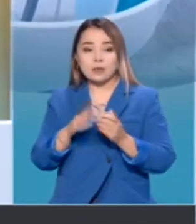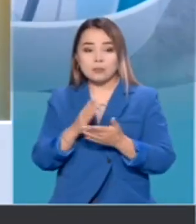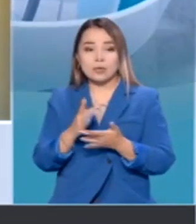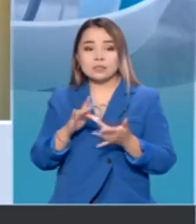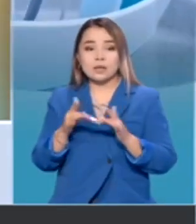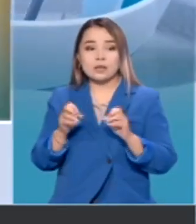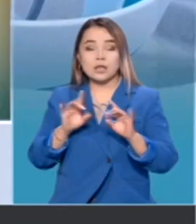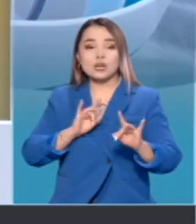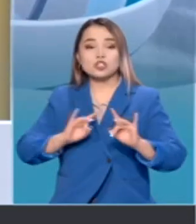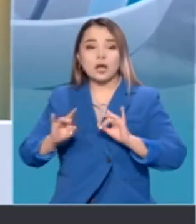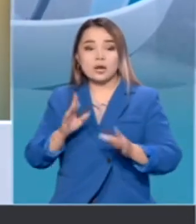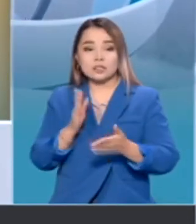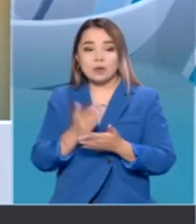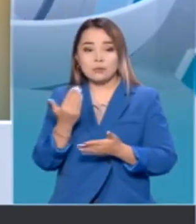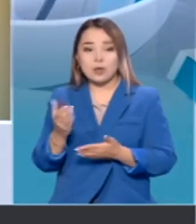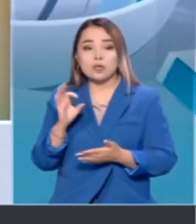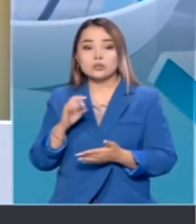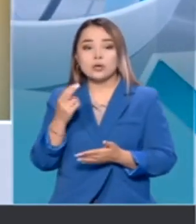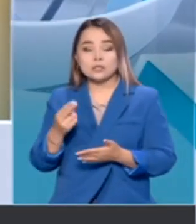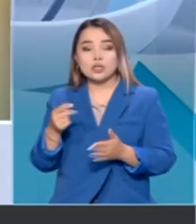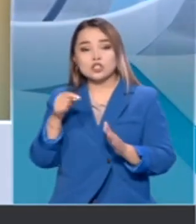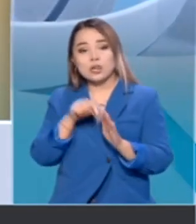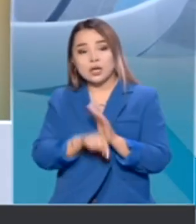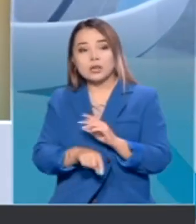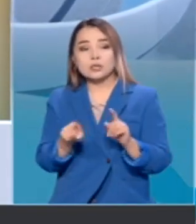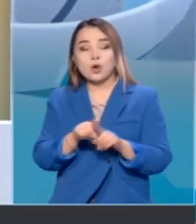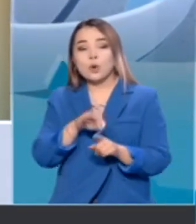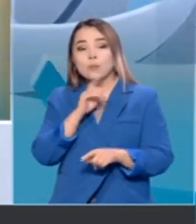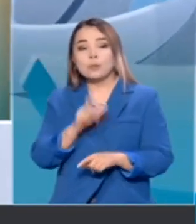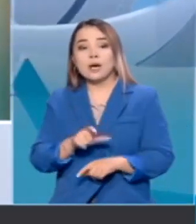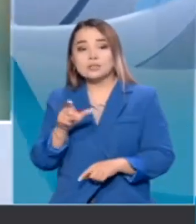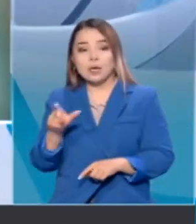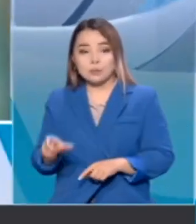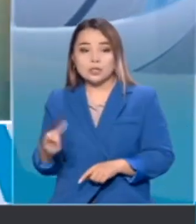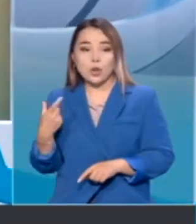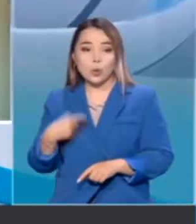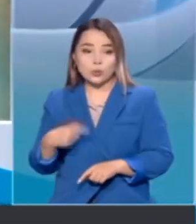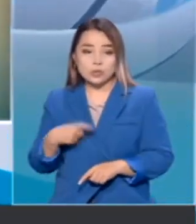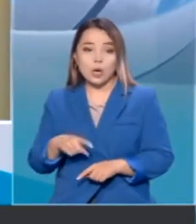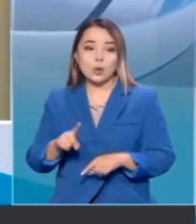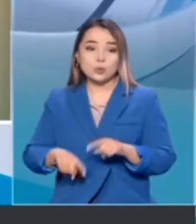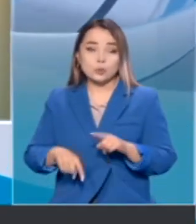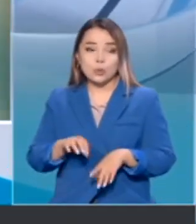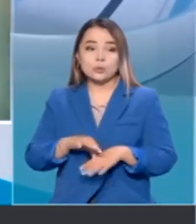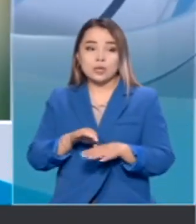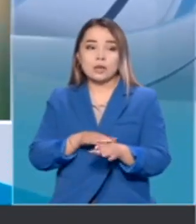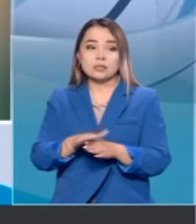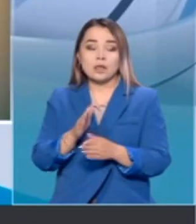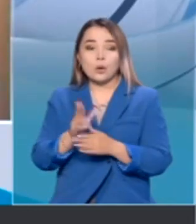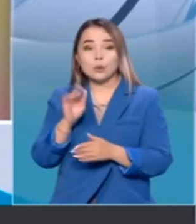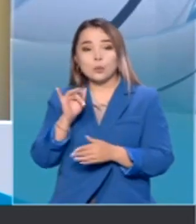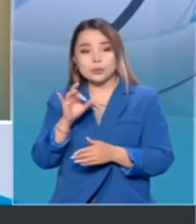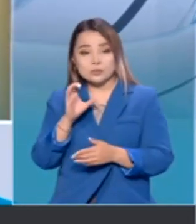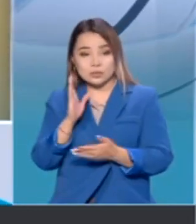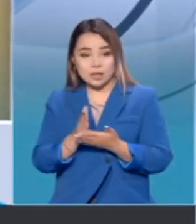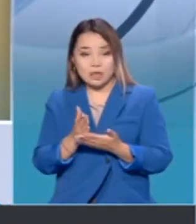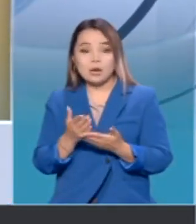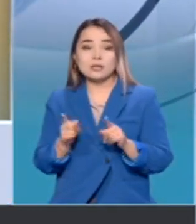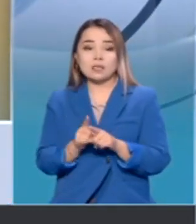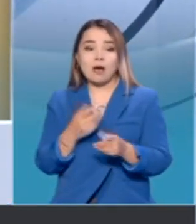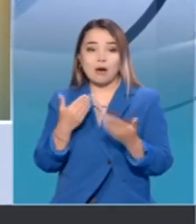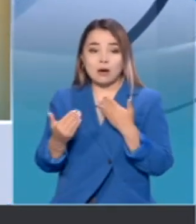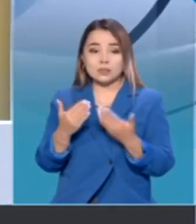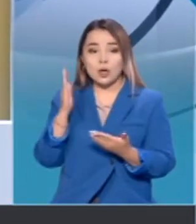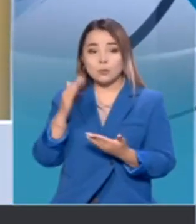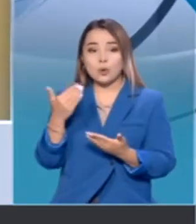ішінде жарнама болады, әлеуметтік желінің ішінде көптеген азаматтар өздерінің курстарын өткізеді. Сондай бір қатынасқа түсетін